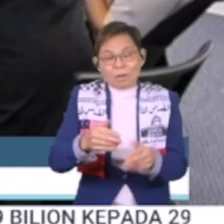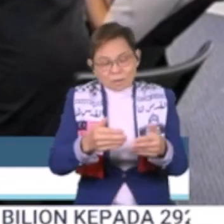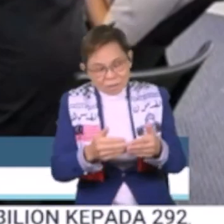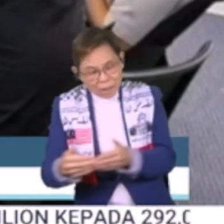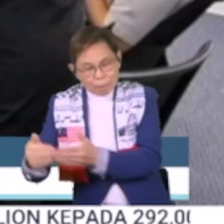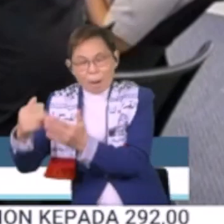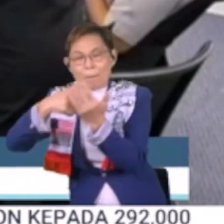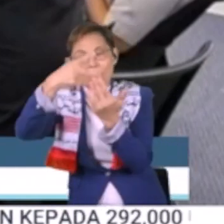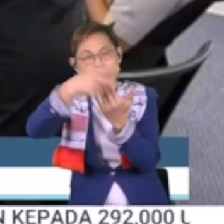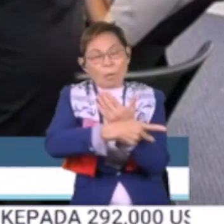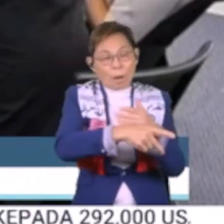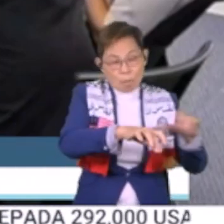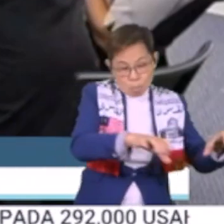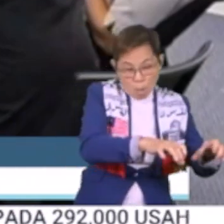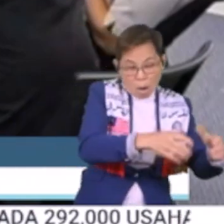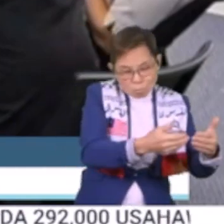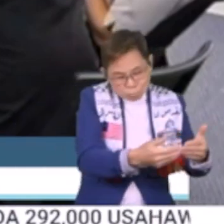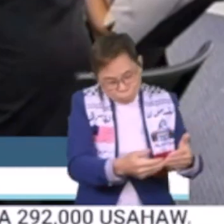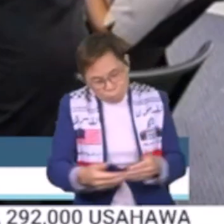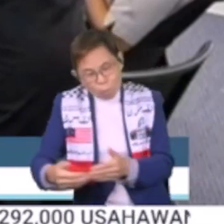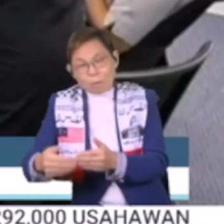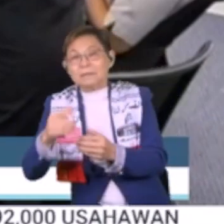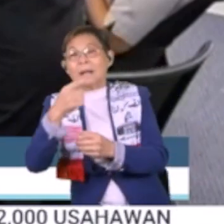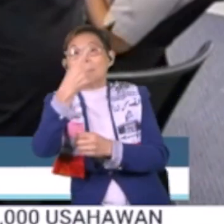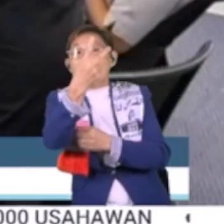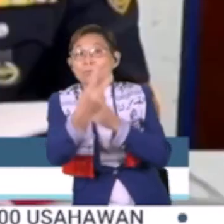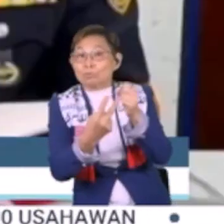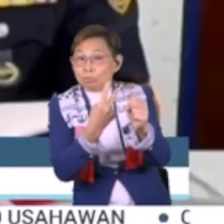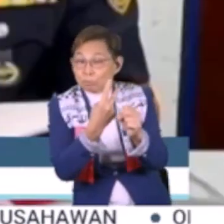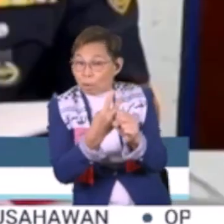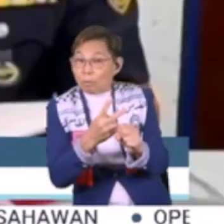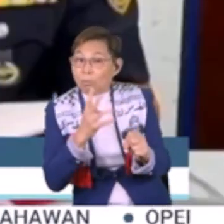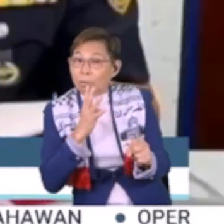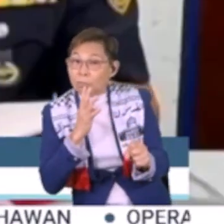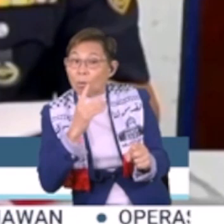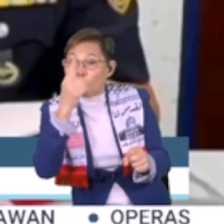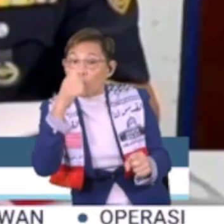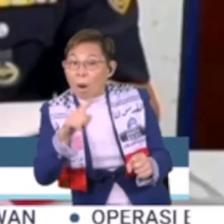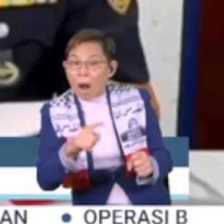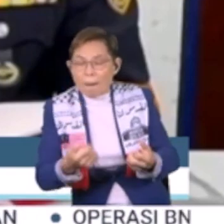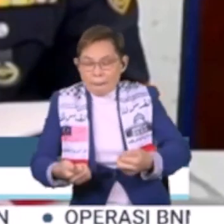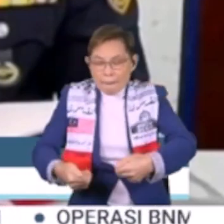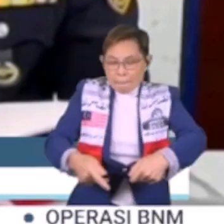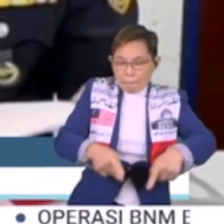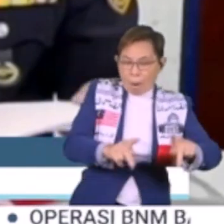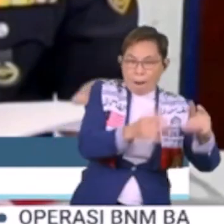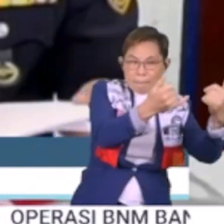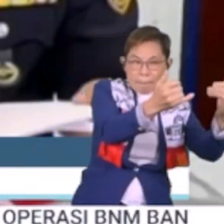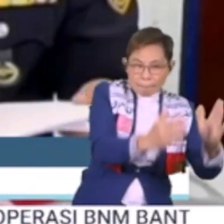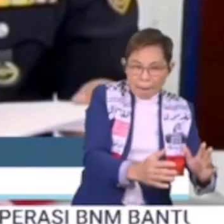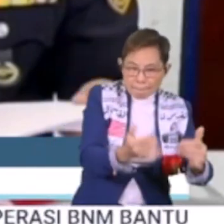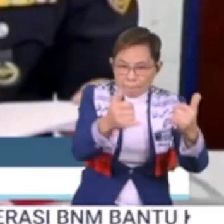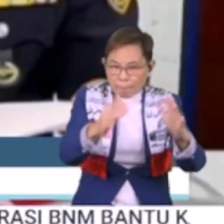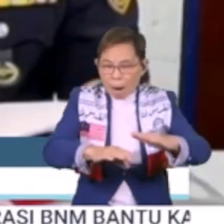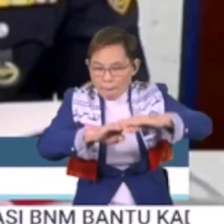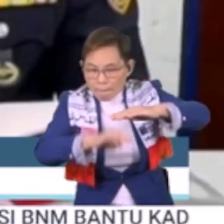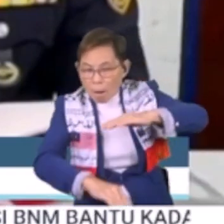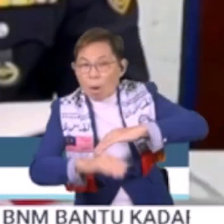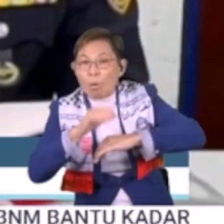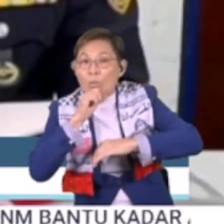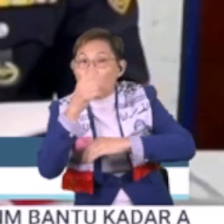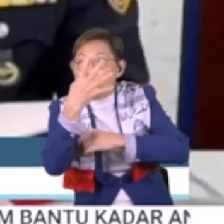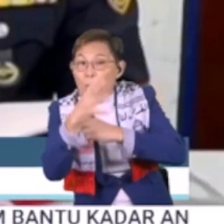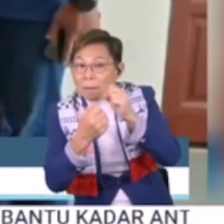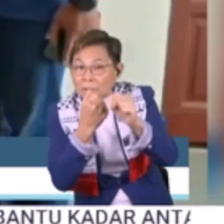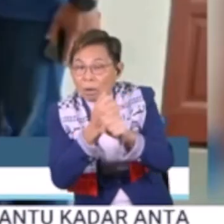program yang telah dijalankan selama dua tahun Beliau berkata ia bagi memberi peluang kepada pemain-pemain bawah 14